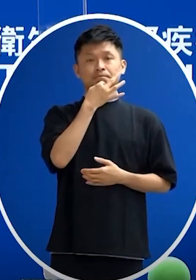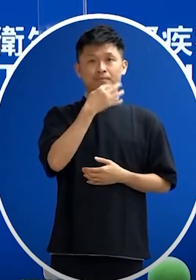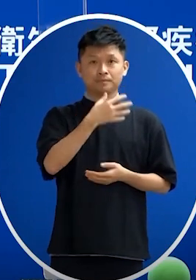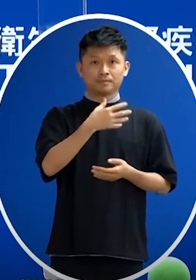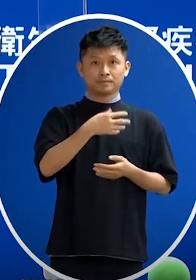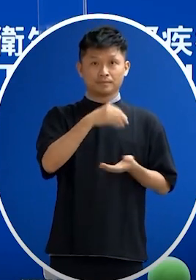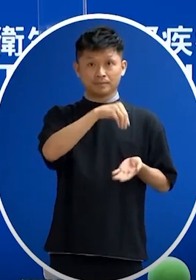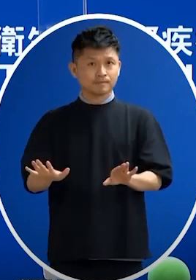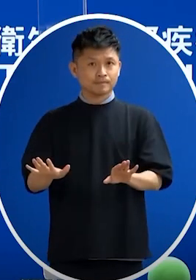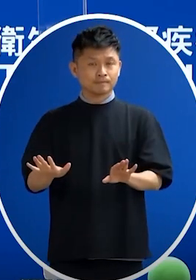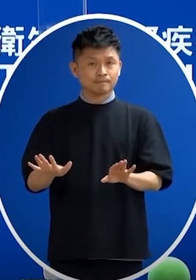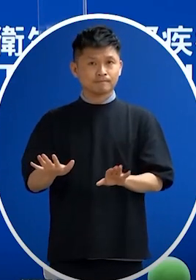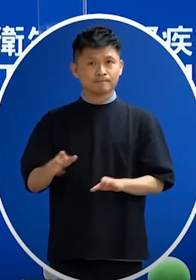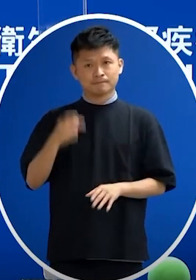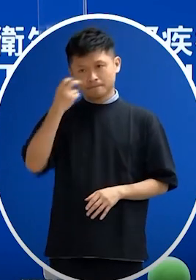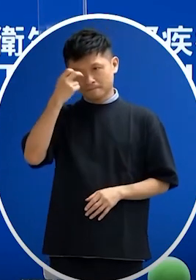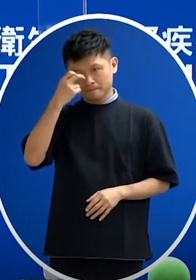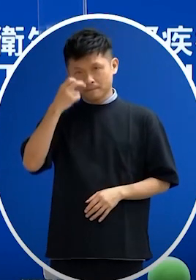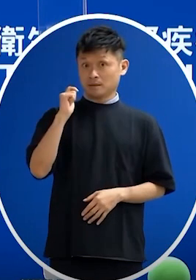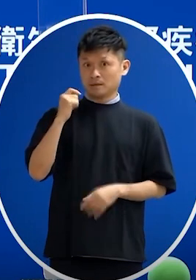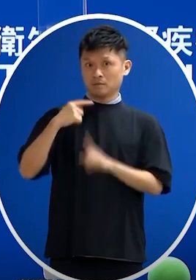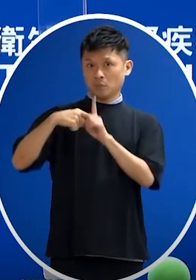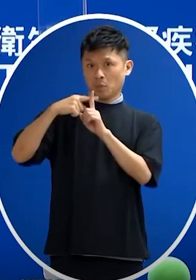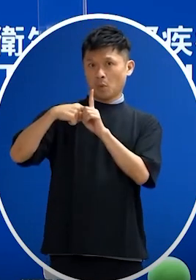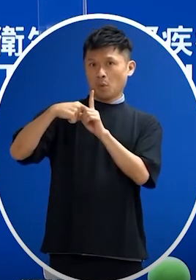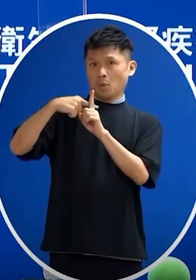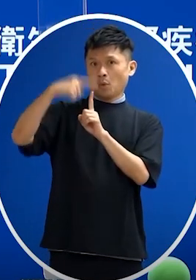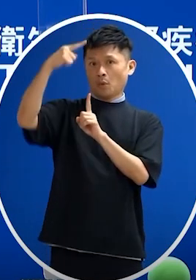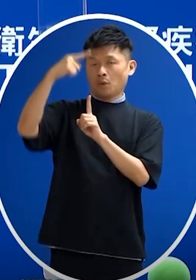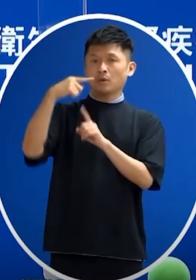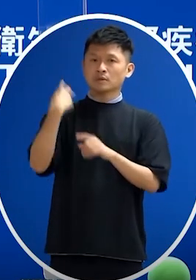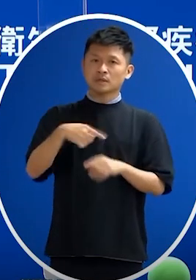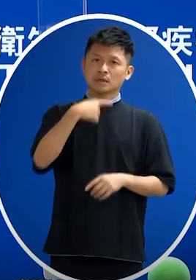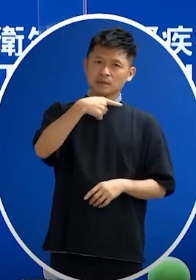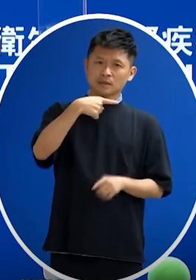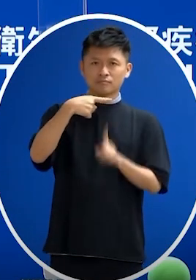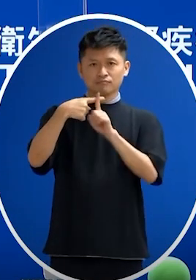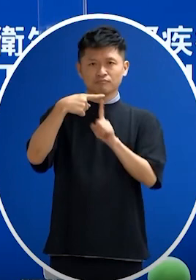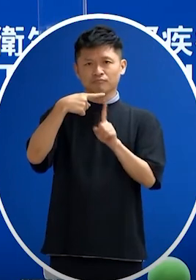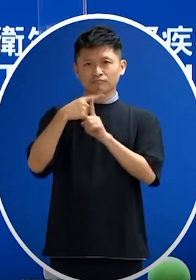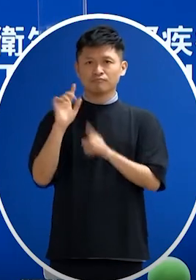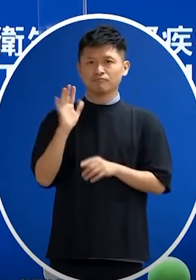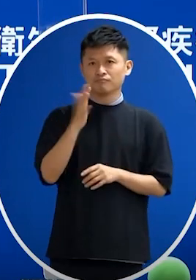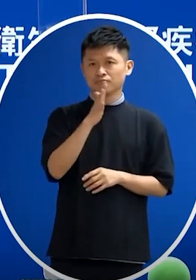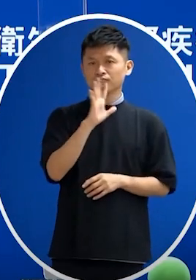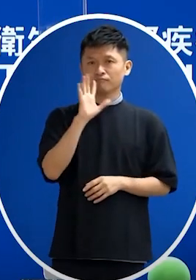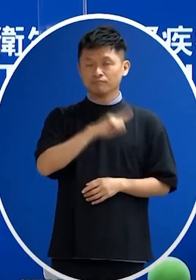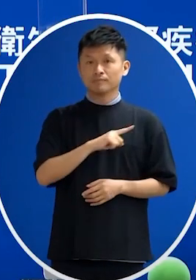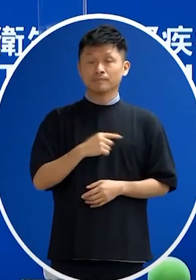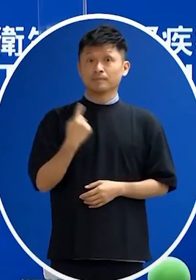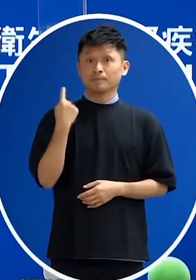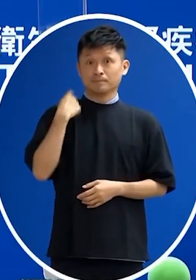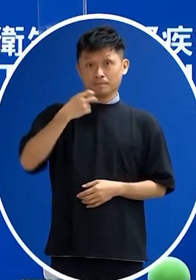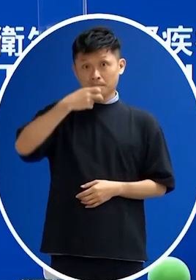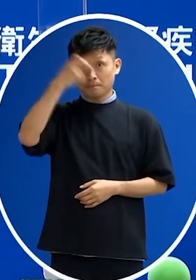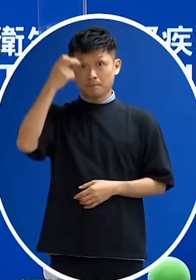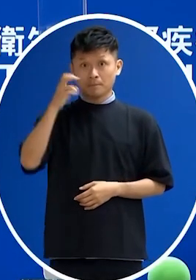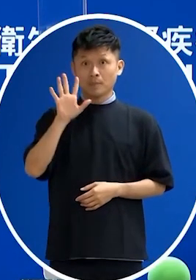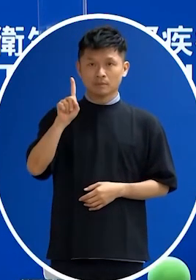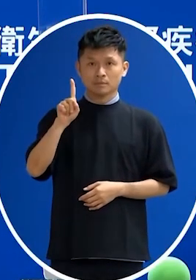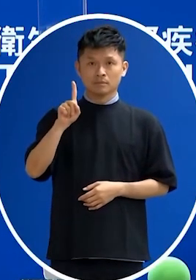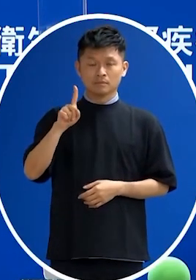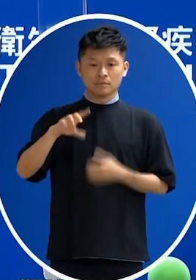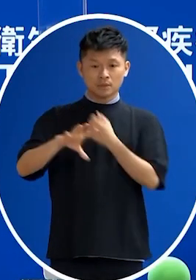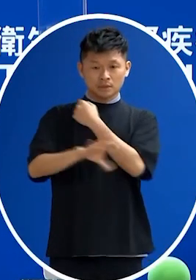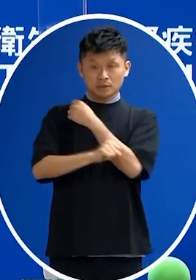昆阳来做复验，应该 CT 值很高哈，那也有阴阳的情况。那不过因为昨天有验出一个双基因的阳